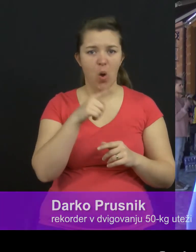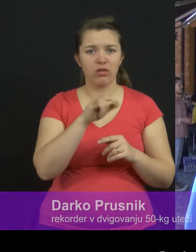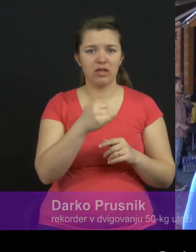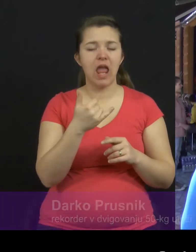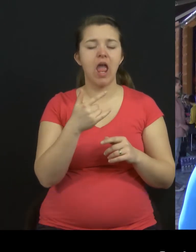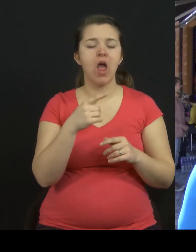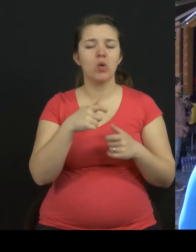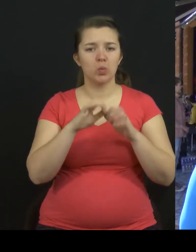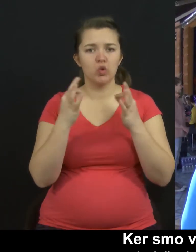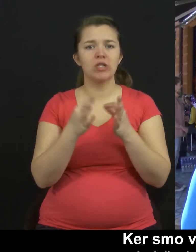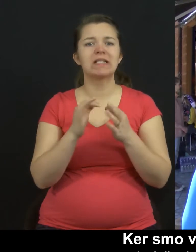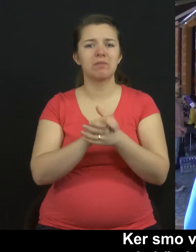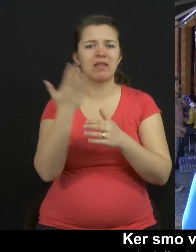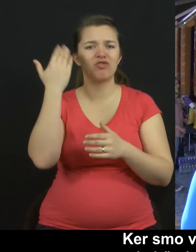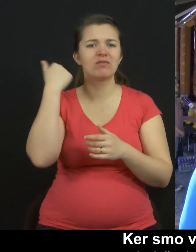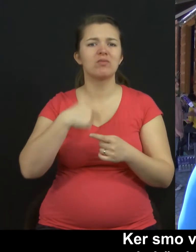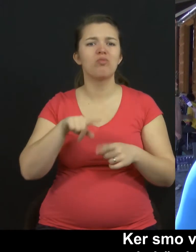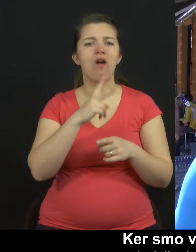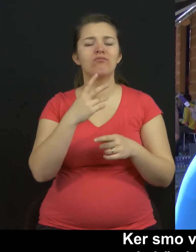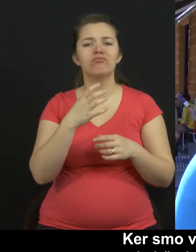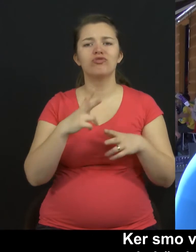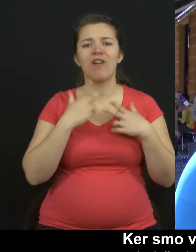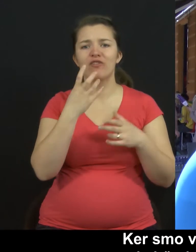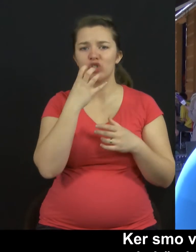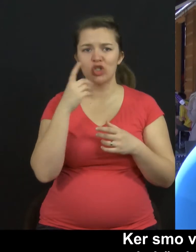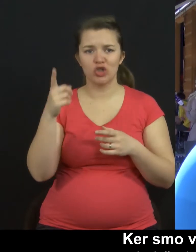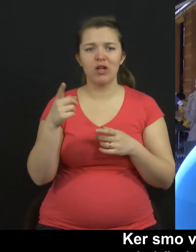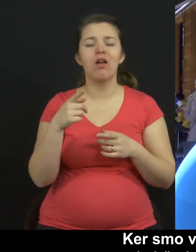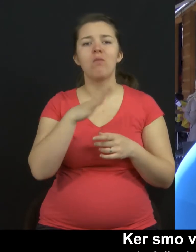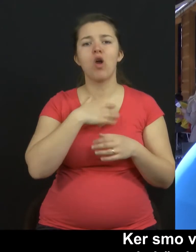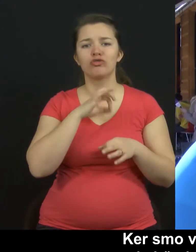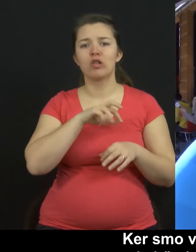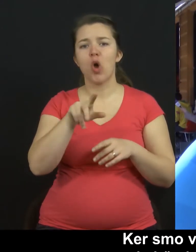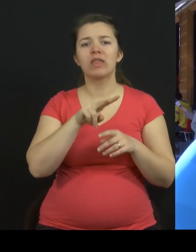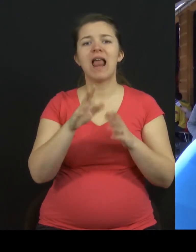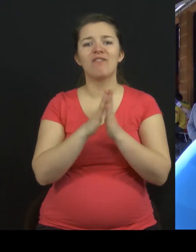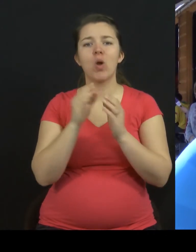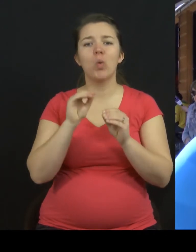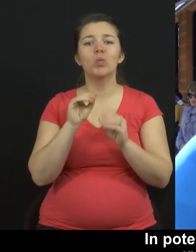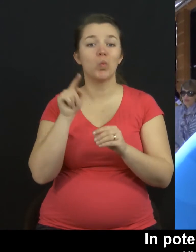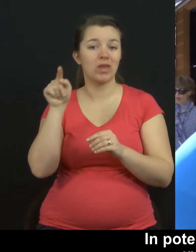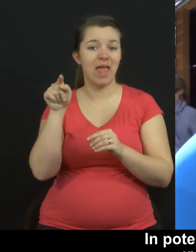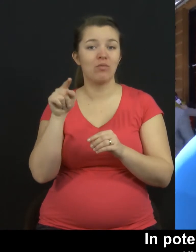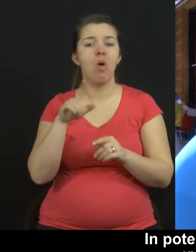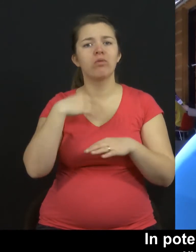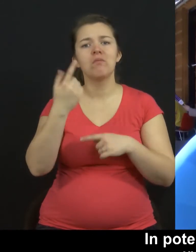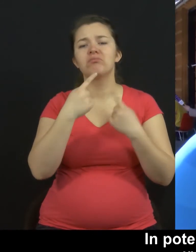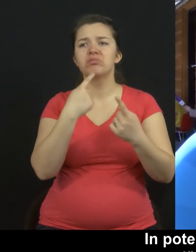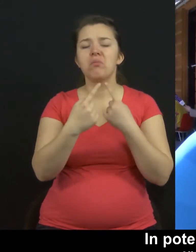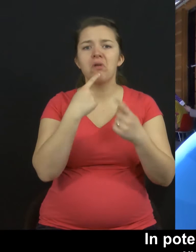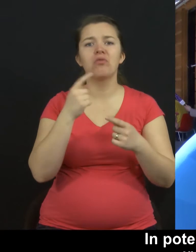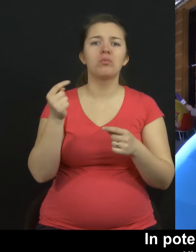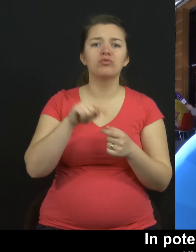družinski prijatelj, ki mi smo včasih v Šiški stanovali, moje šerve so hodile k varuku k njemu. In potem je pa to z